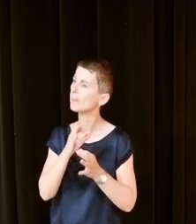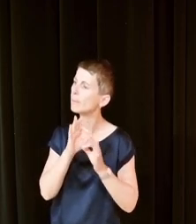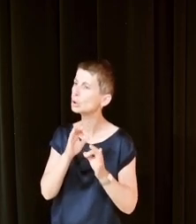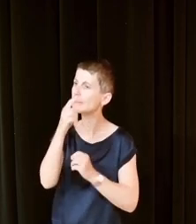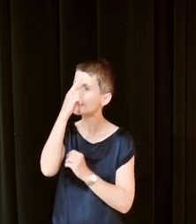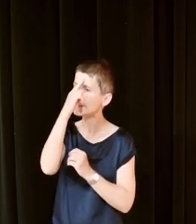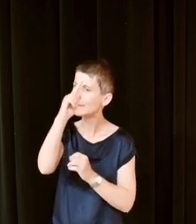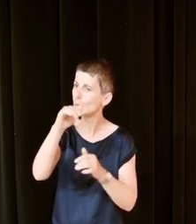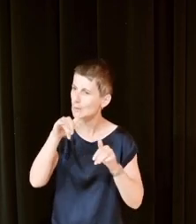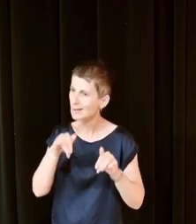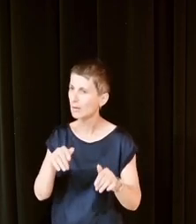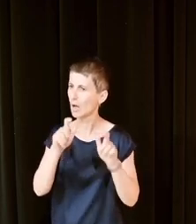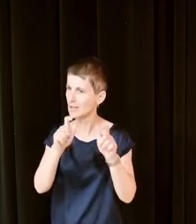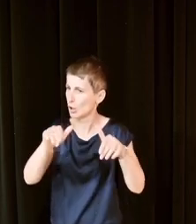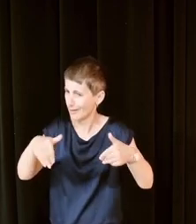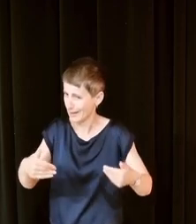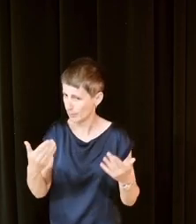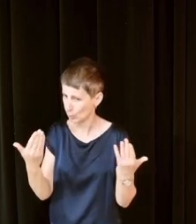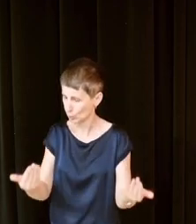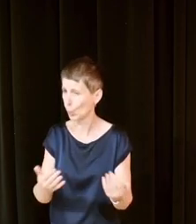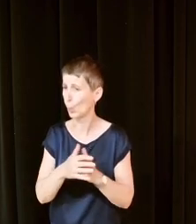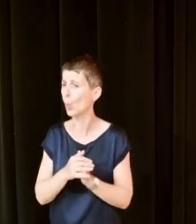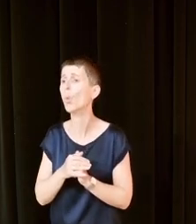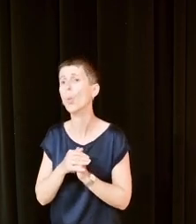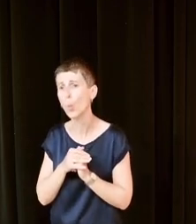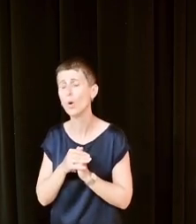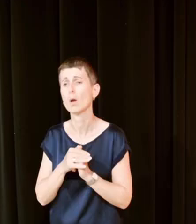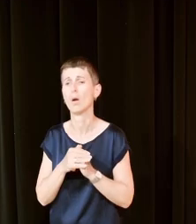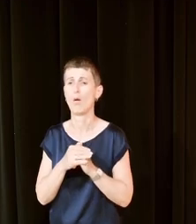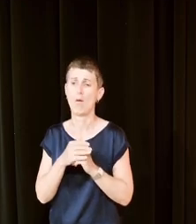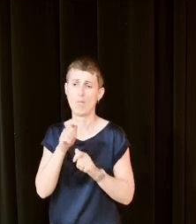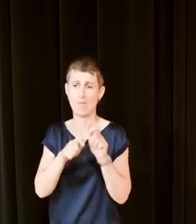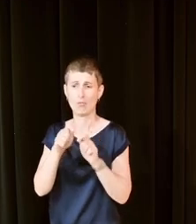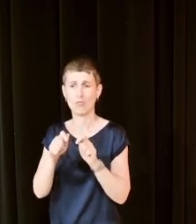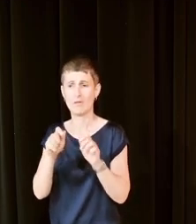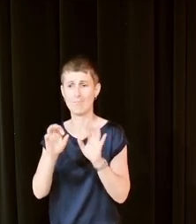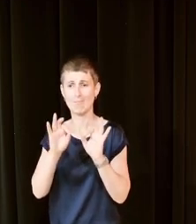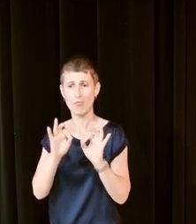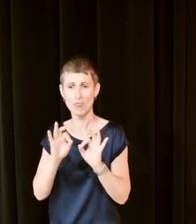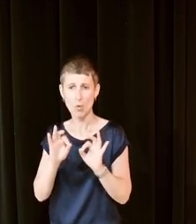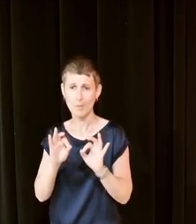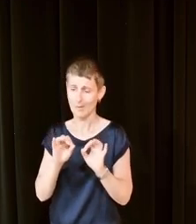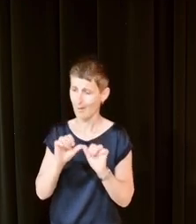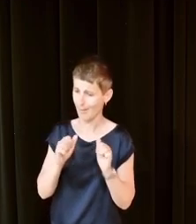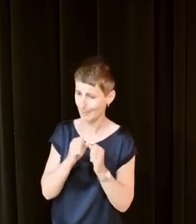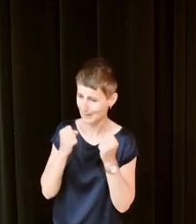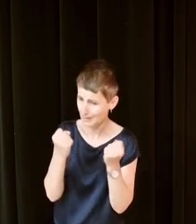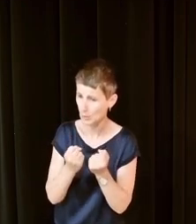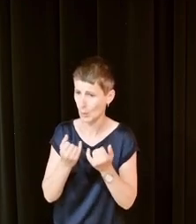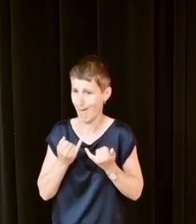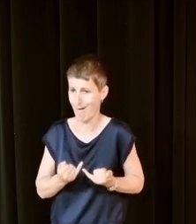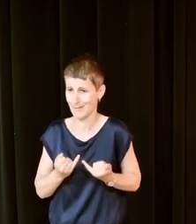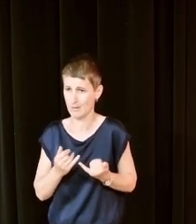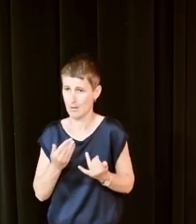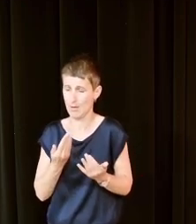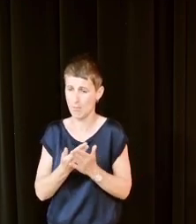Bewusstsein in der Gesellschaft angekommen ist, dass Menschen in existenziellen Lebenssituationen, vor allem auch Kinder, die noch nicht über sich